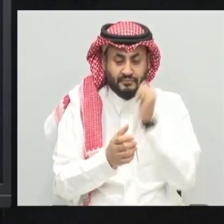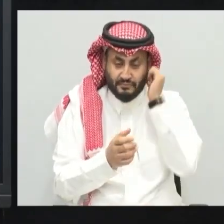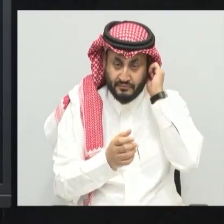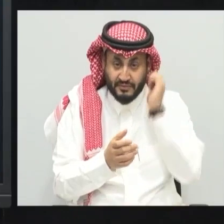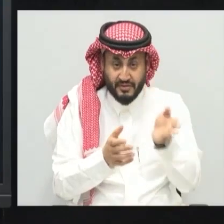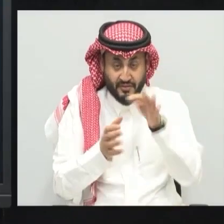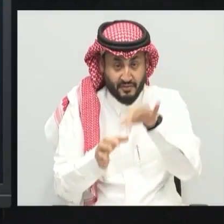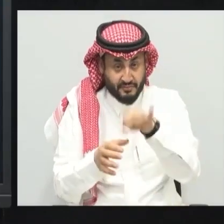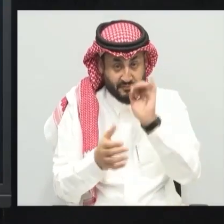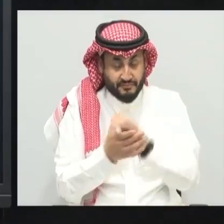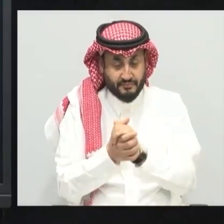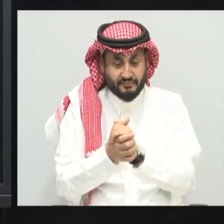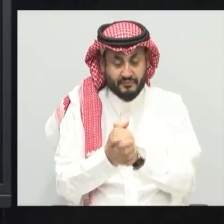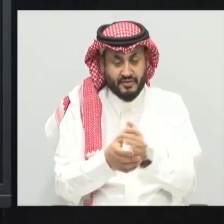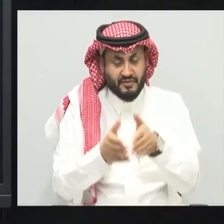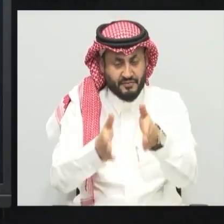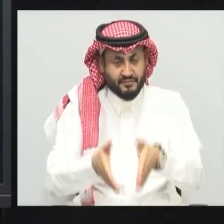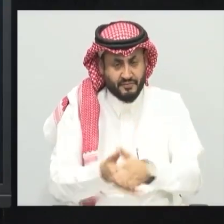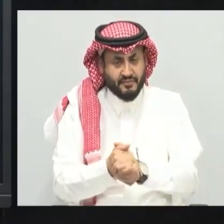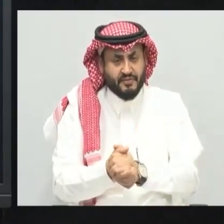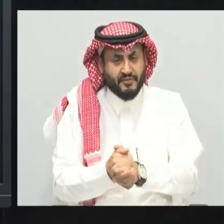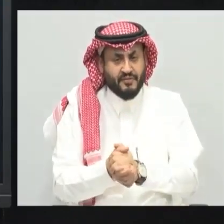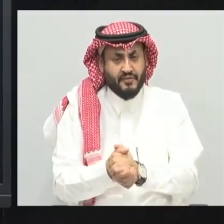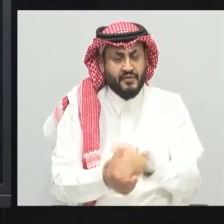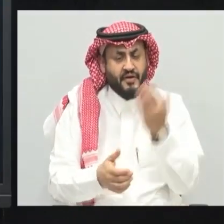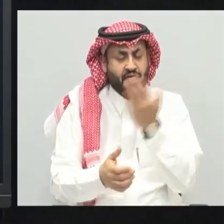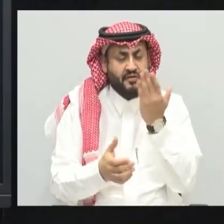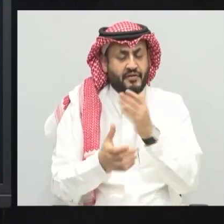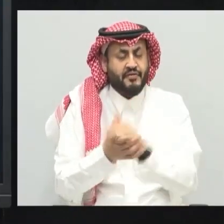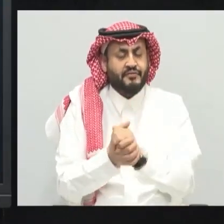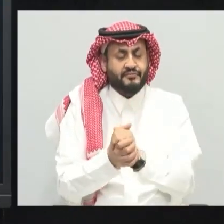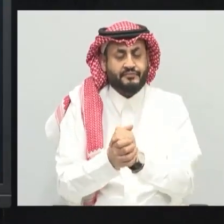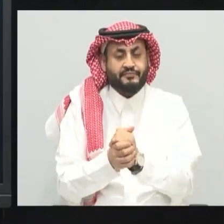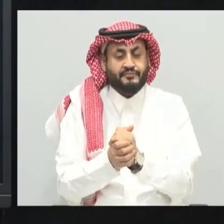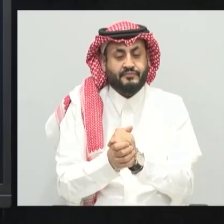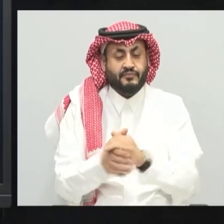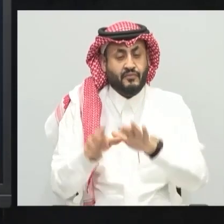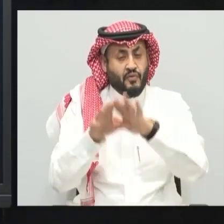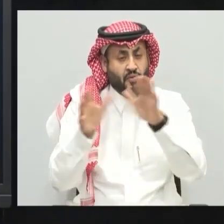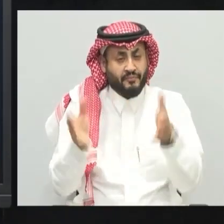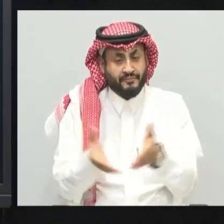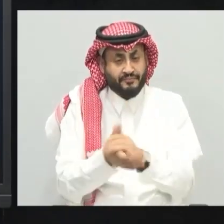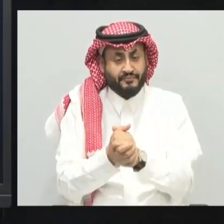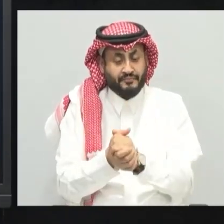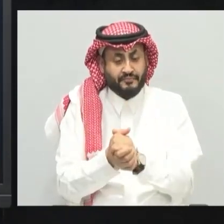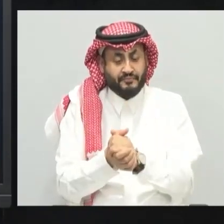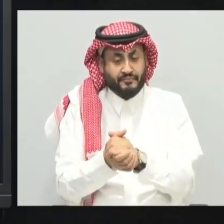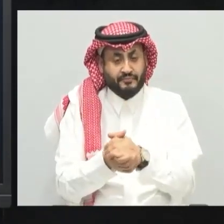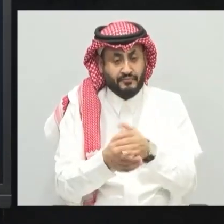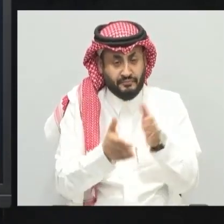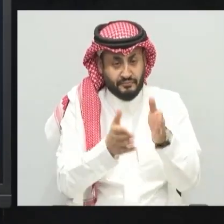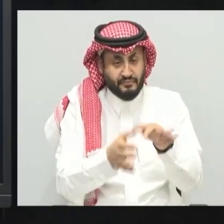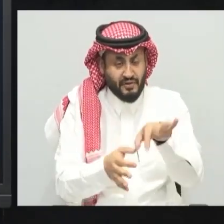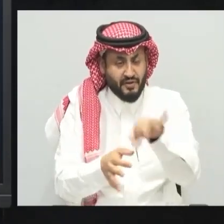سيختار المناسب المسار الدراسي المناسب له كل ذلك بتحديد